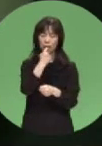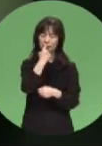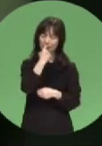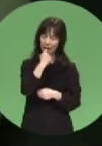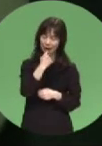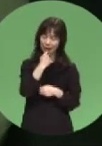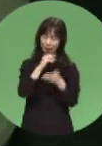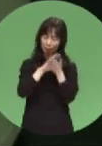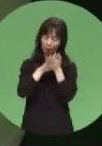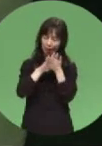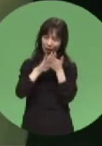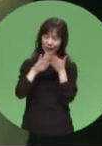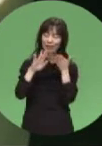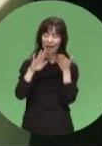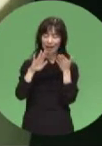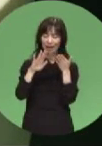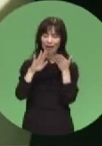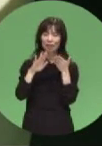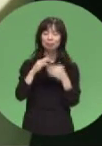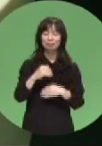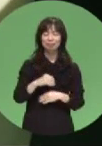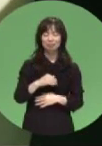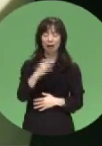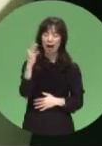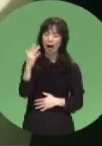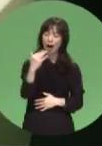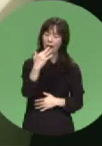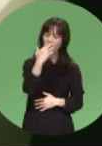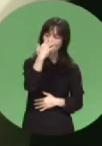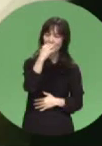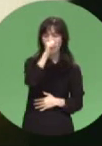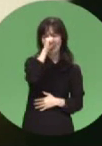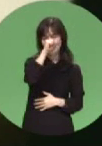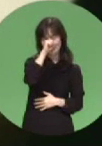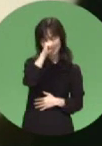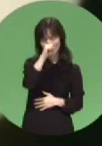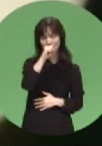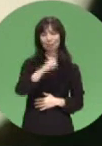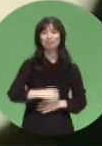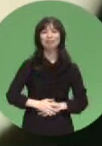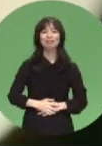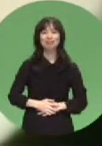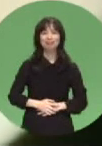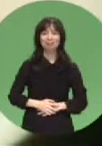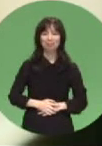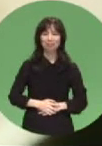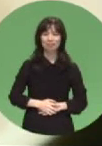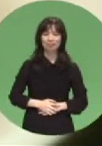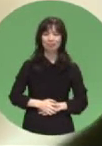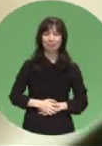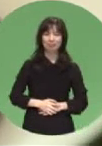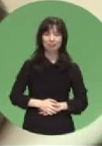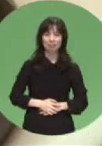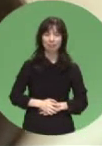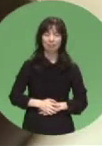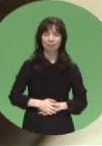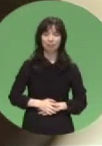ですごく溶けやすい状態になっておりまして、香りがその分すごく立ち上りやすいプリンになっております